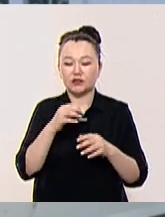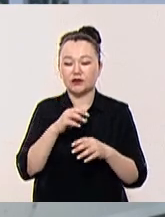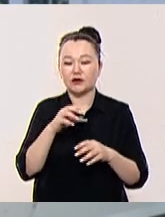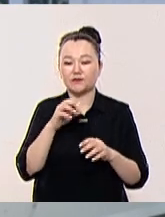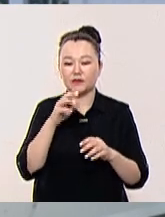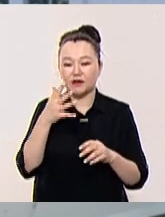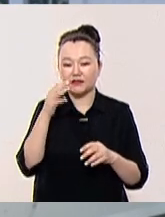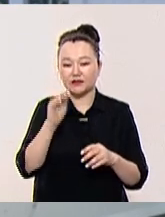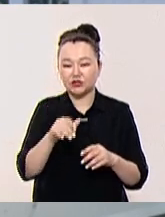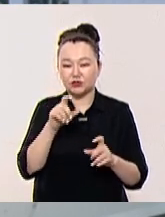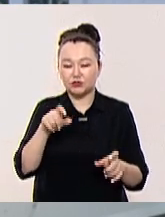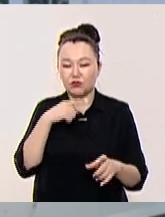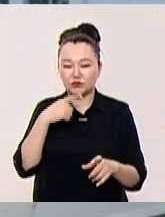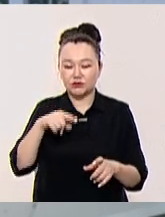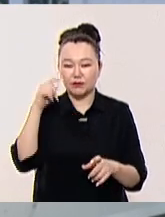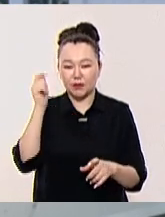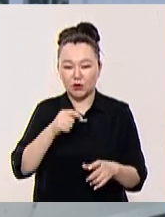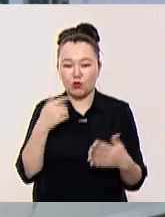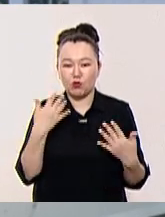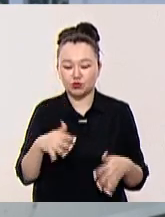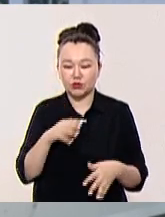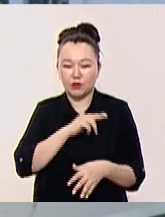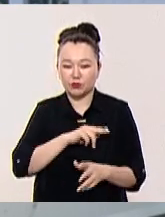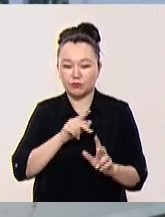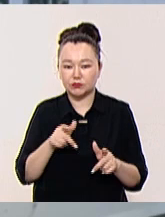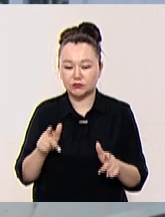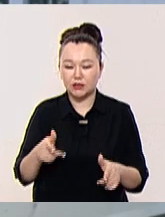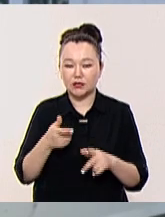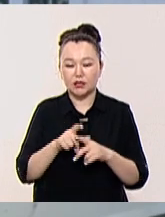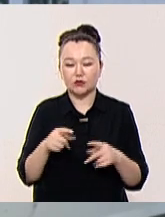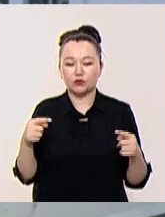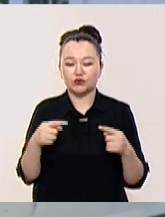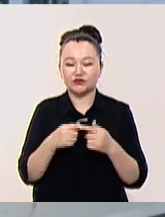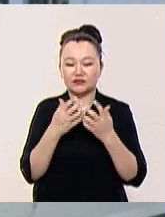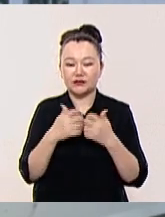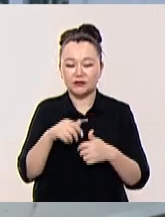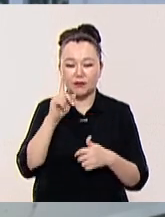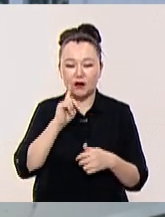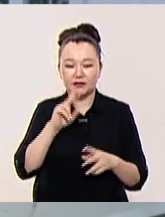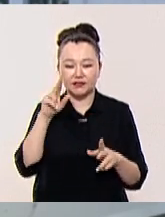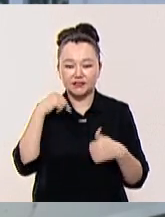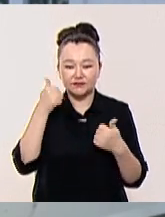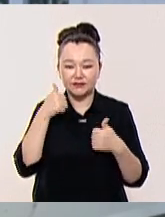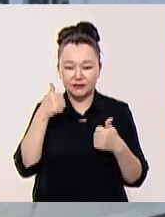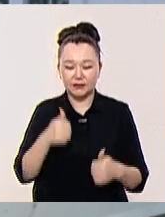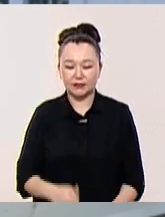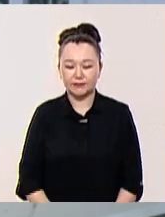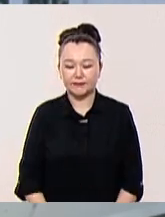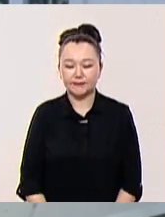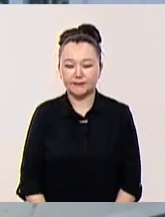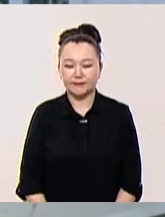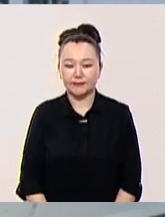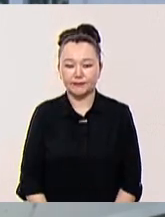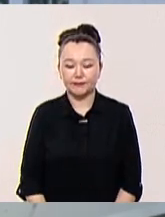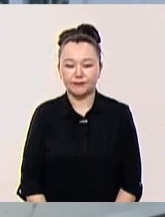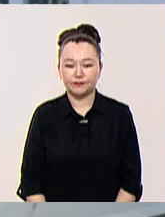Қазақстанға 5000 ресейлік жұмыс істеуге келгенін айтады. Алайда нақты статистика әзірге белгісіз. Айбар Түлжанұлы, Дидар